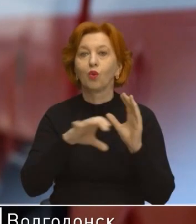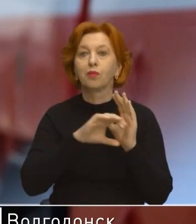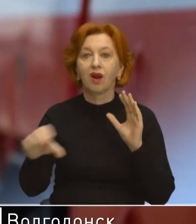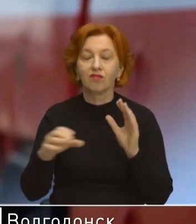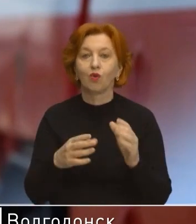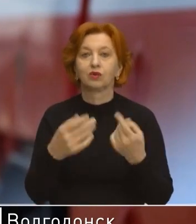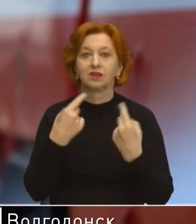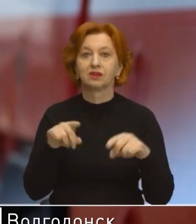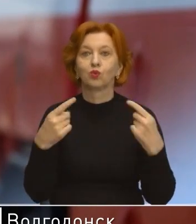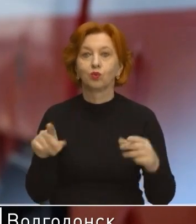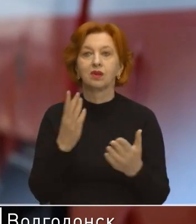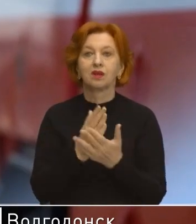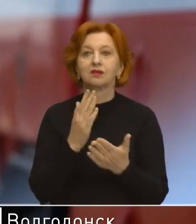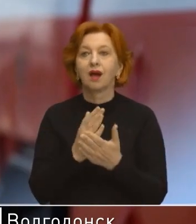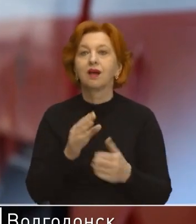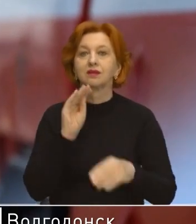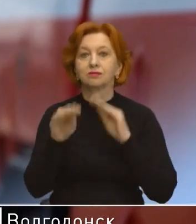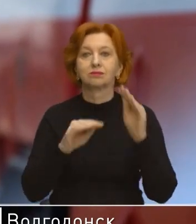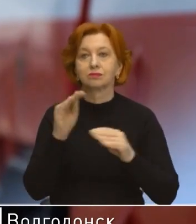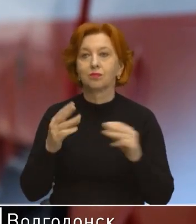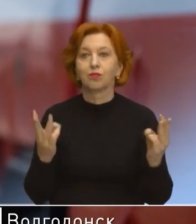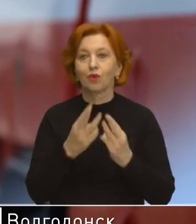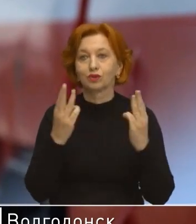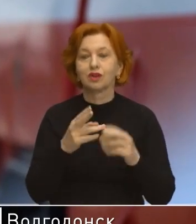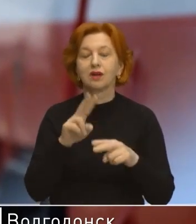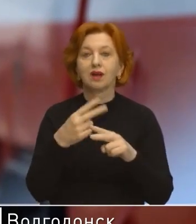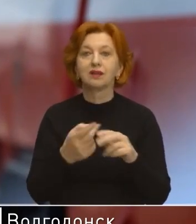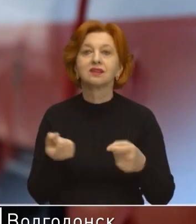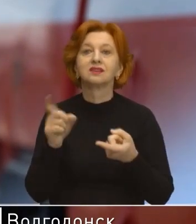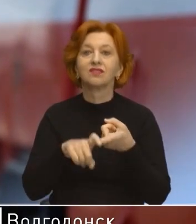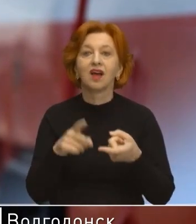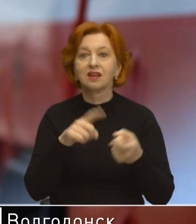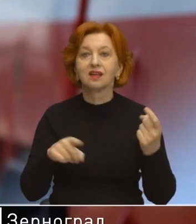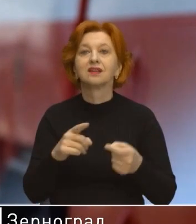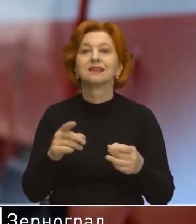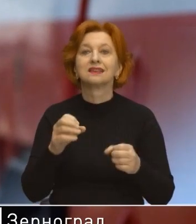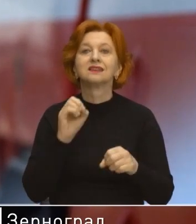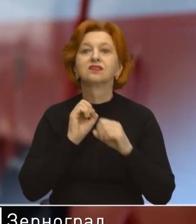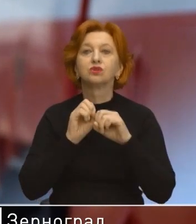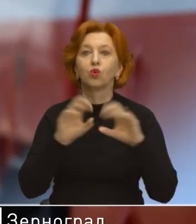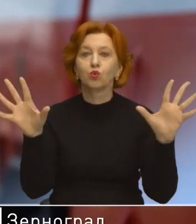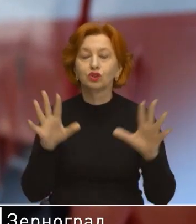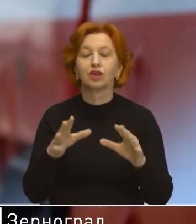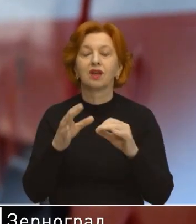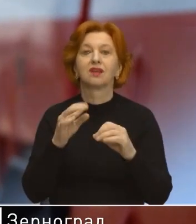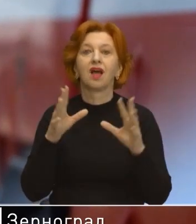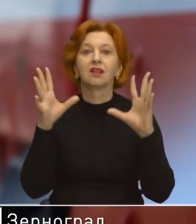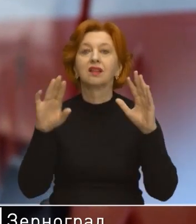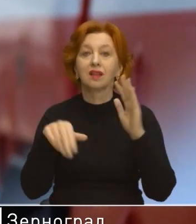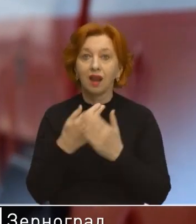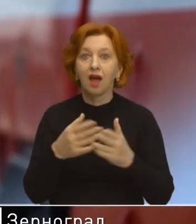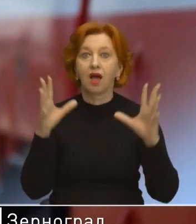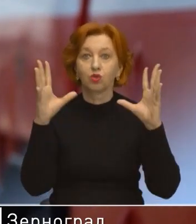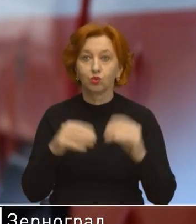каких-то сопутствующих факторов пожара, сильное задымление, излучение. То есть для тушения таких пожаров